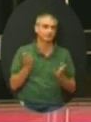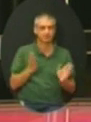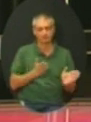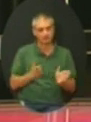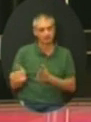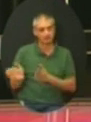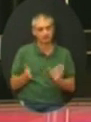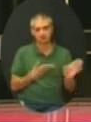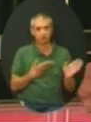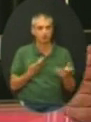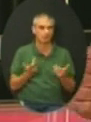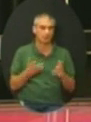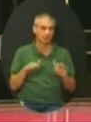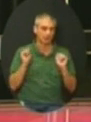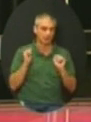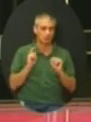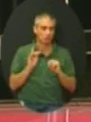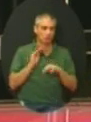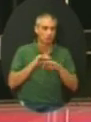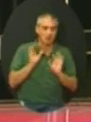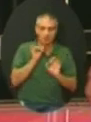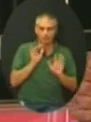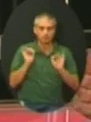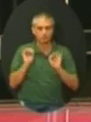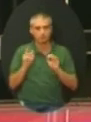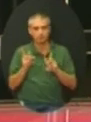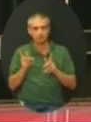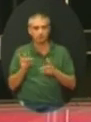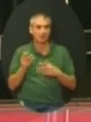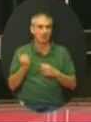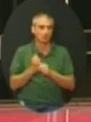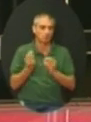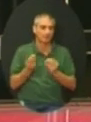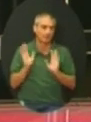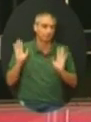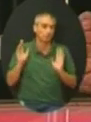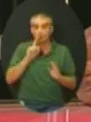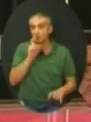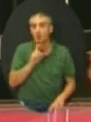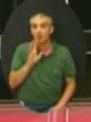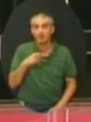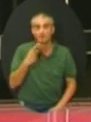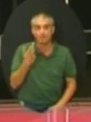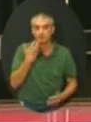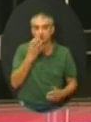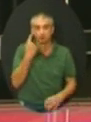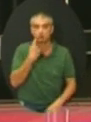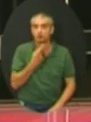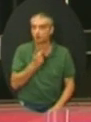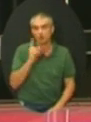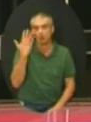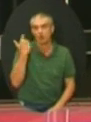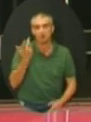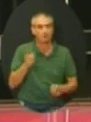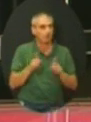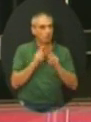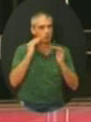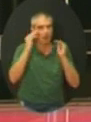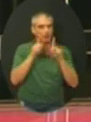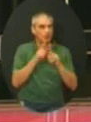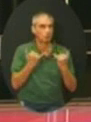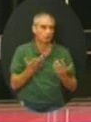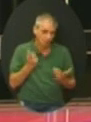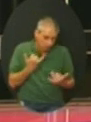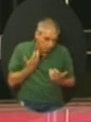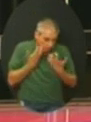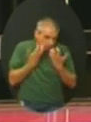והזיזו הצידה, נמנעו מלגעת, דחקו הצידה דברים, ואולי גם הפרשיות של השחיתות אז לא היו ברמות האלה. והיום